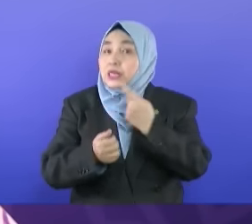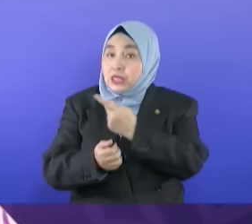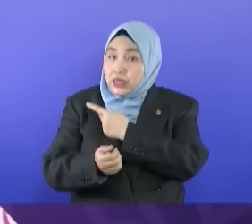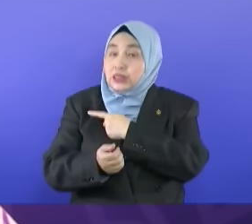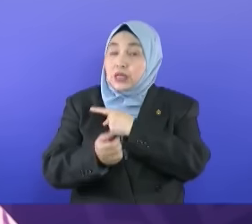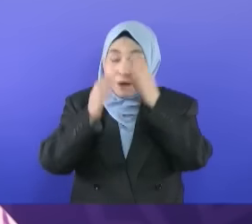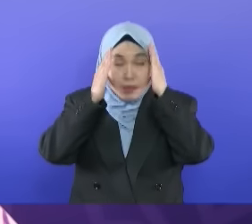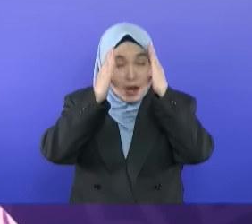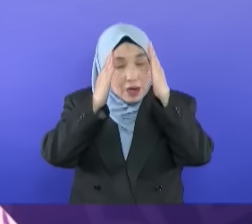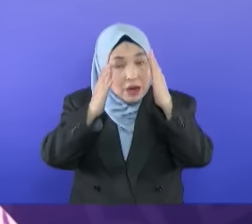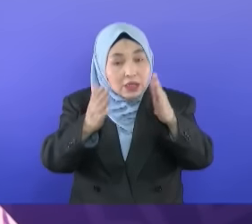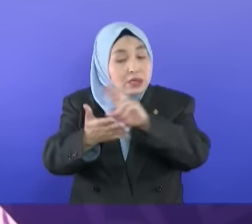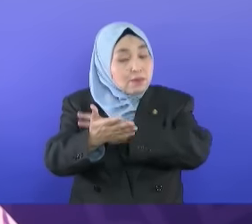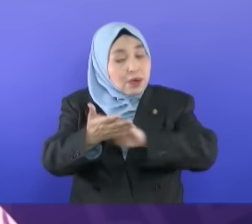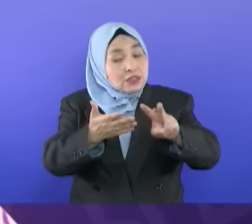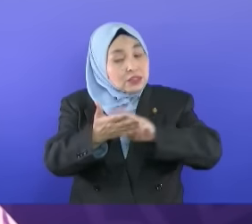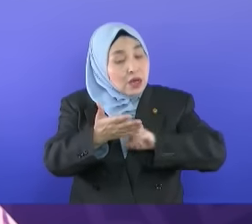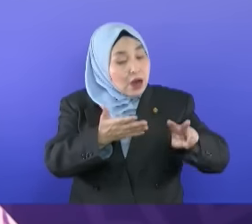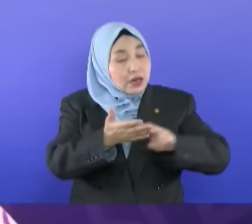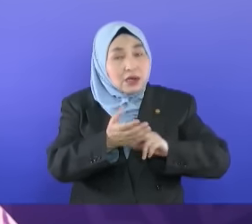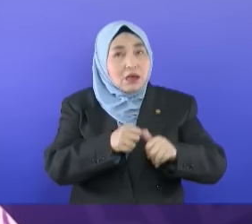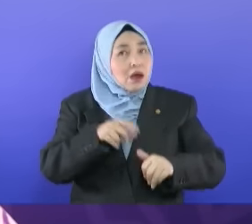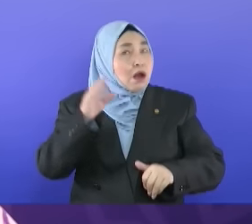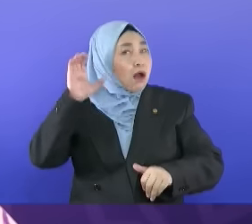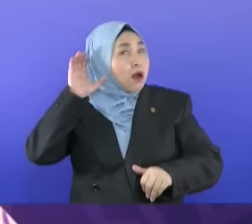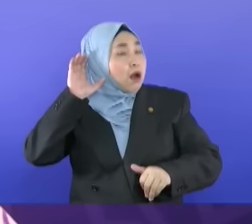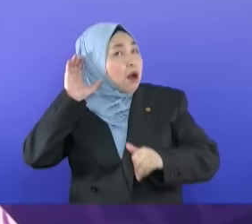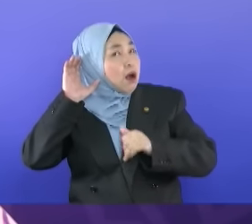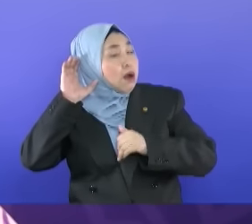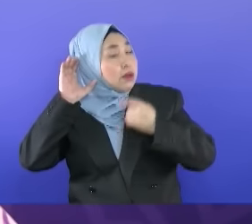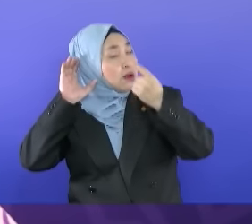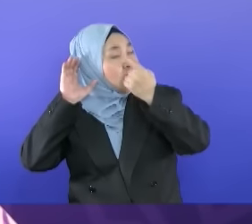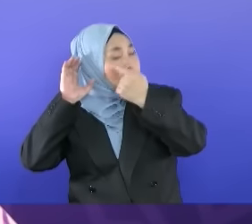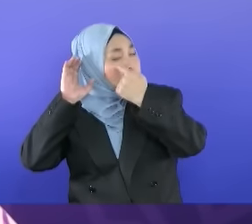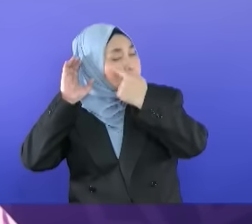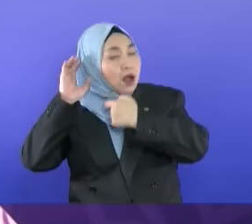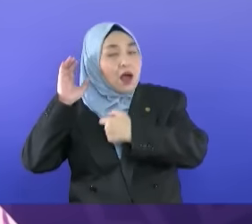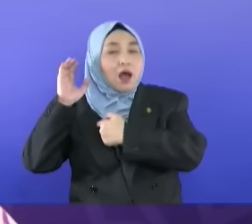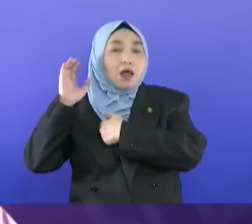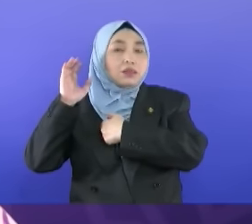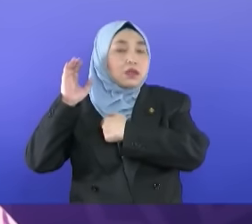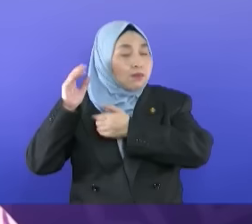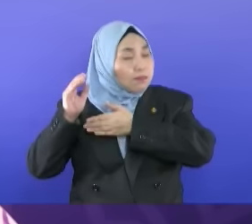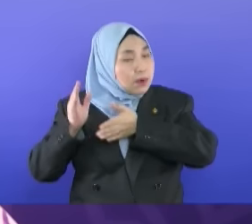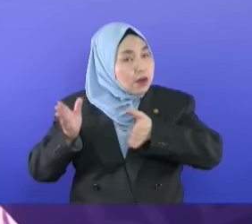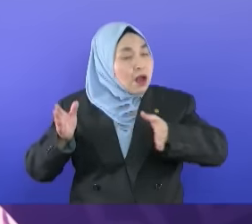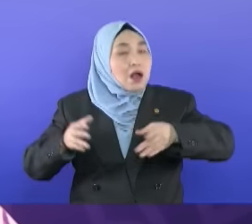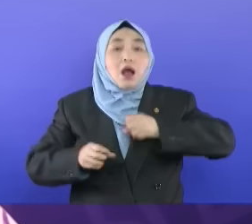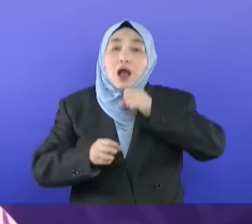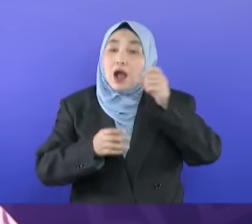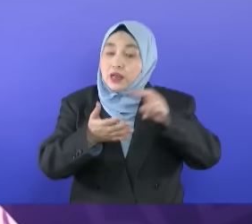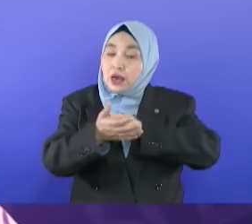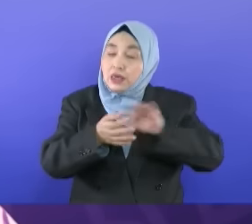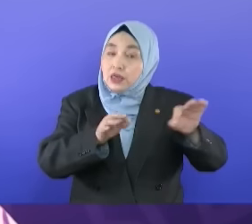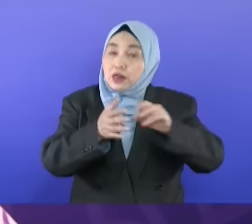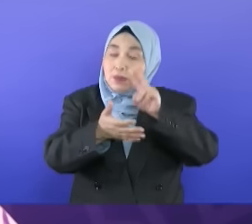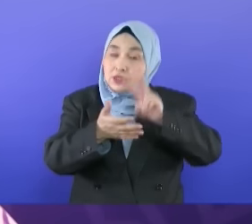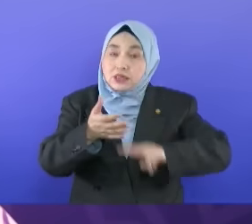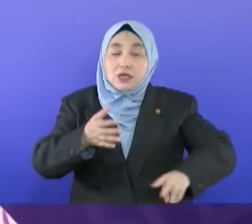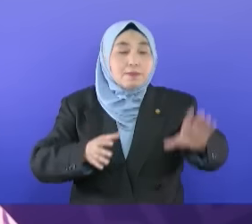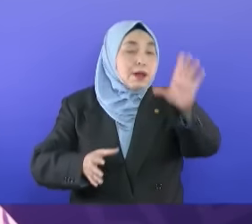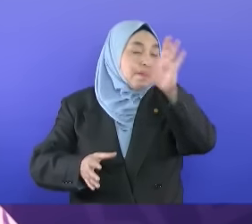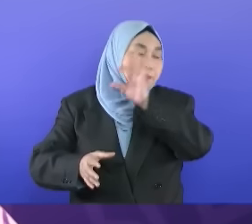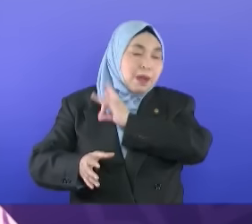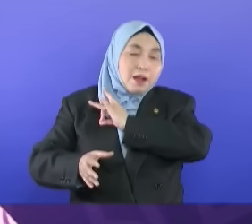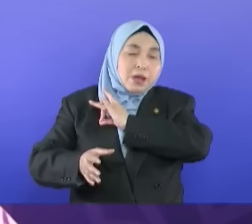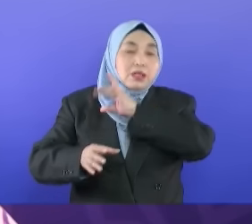menghayati bacaan dengan kita pasang telinga kita dengan mata hati kita yang dilantunkan mudah-mudahan dapat tercemar dalam